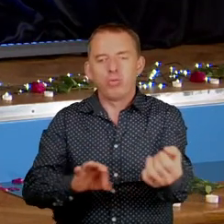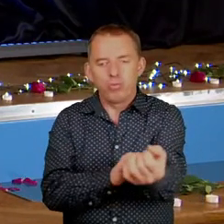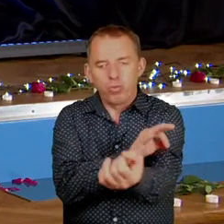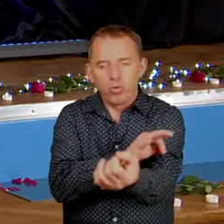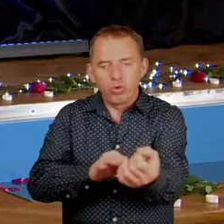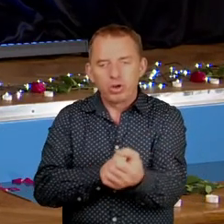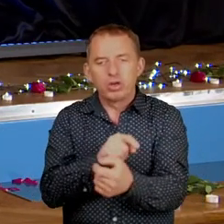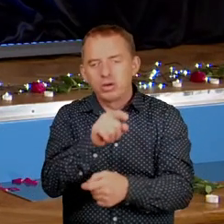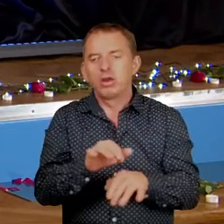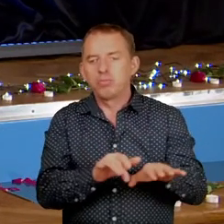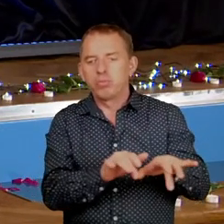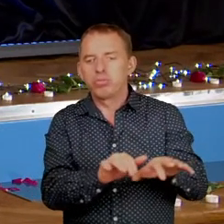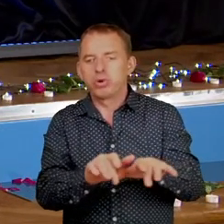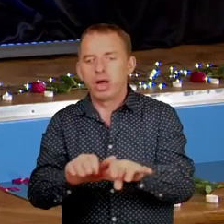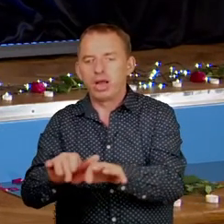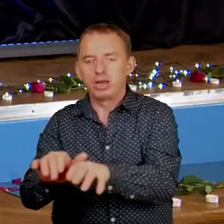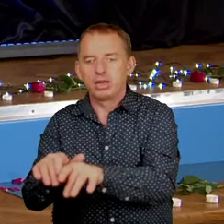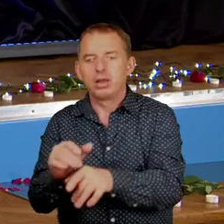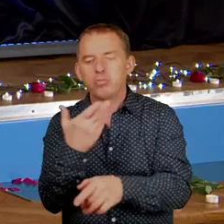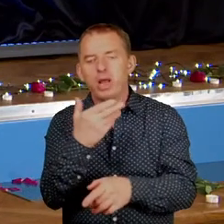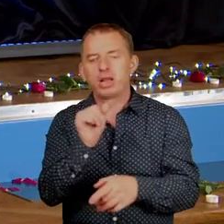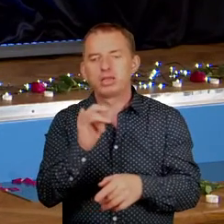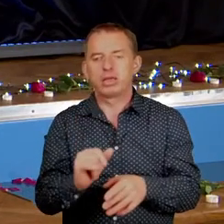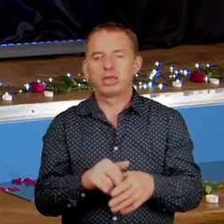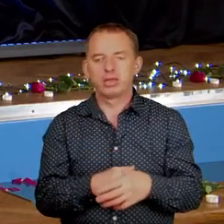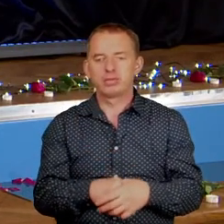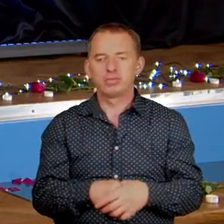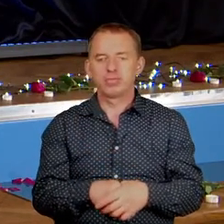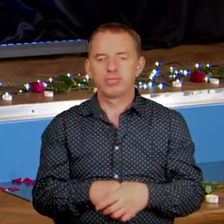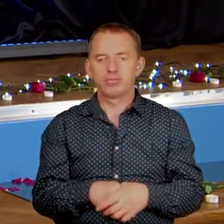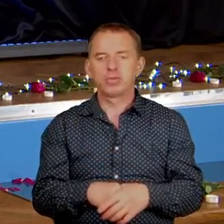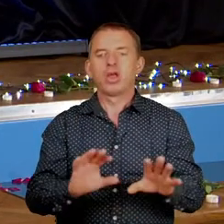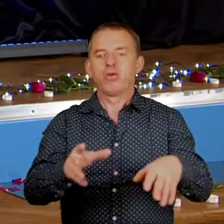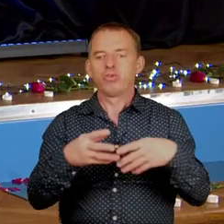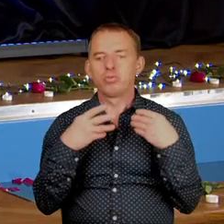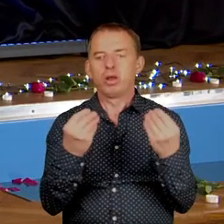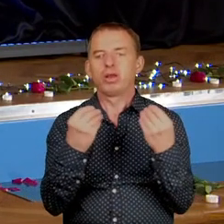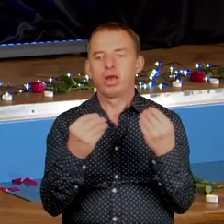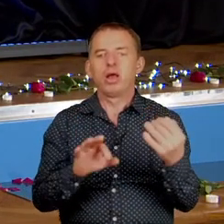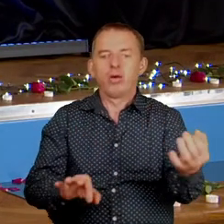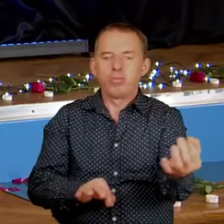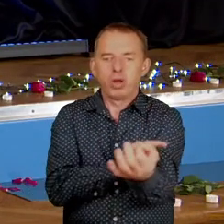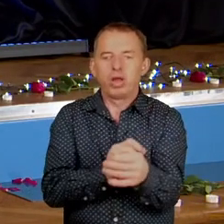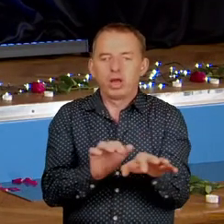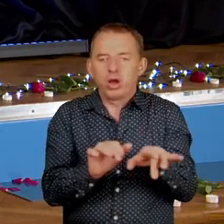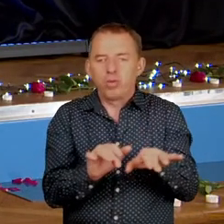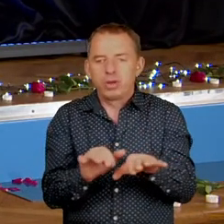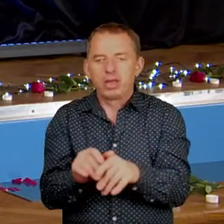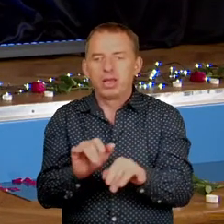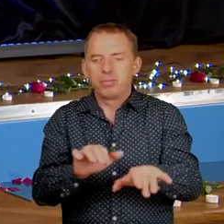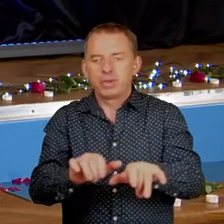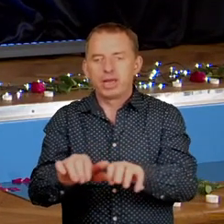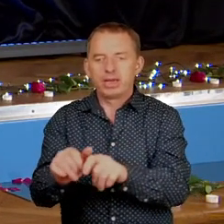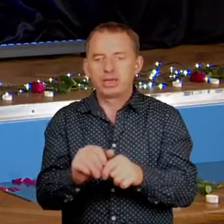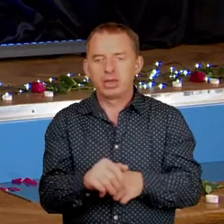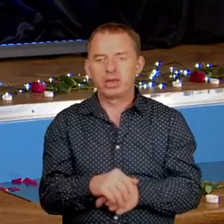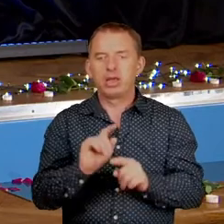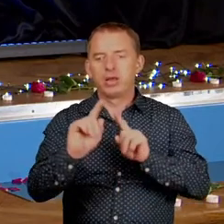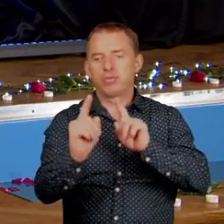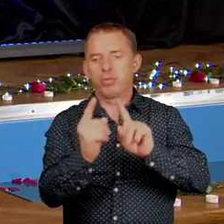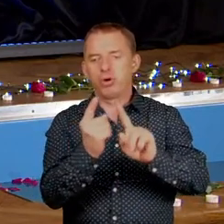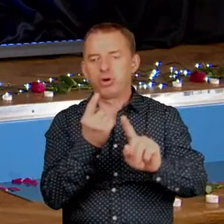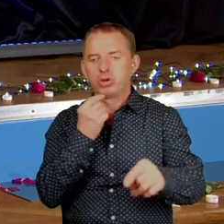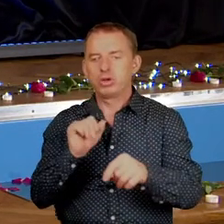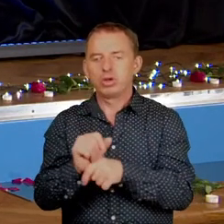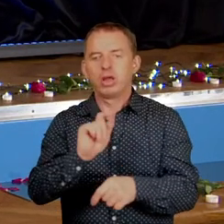wychodzi spod palców Belli, wspaniałego muzyka, kompozytorki, pianistki, pochodzącej też